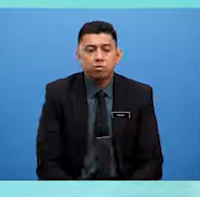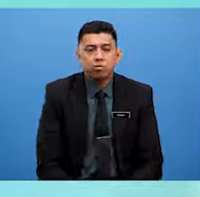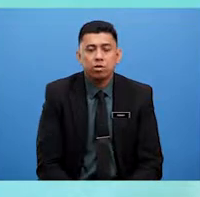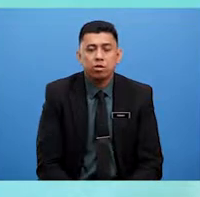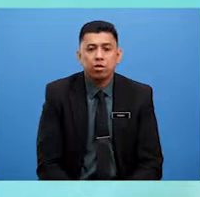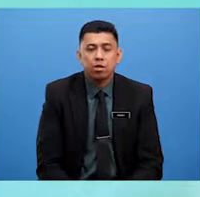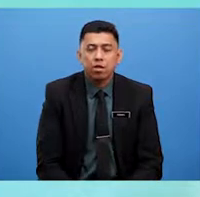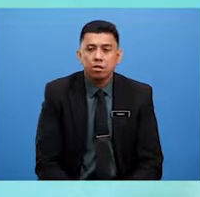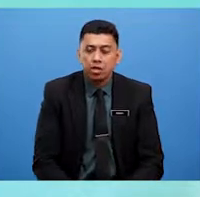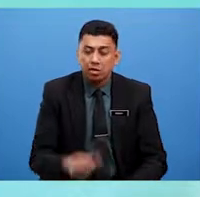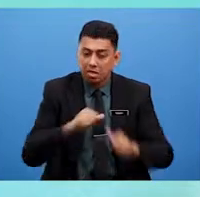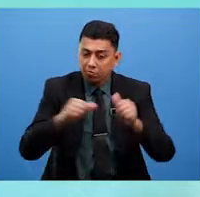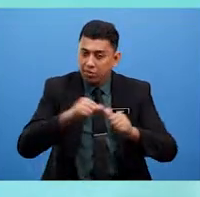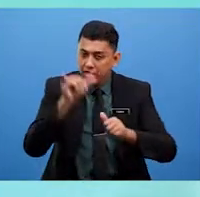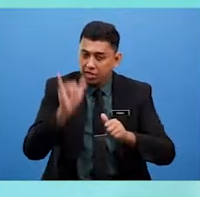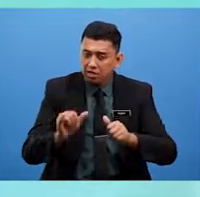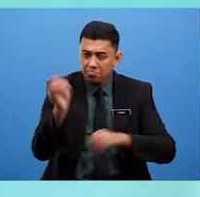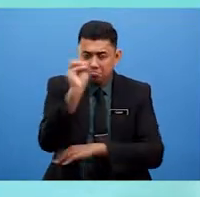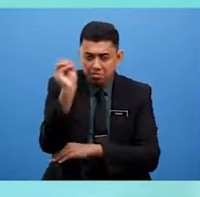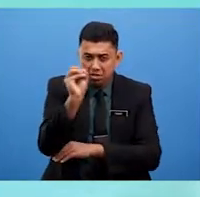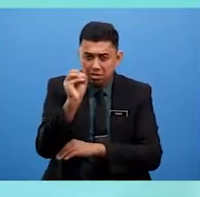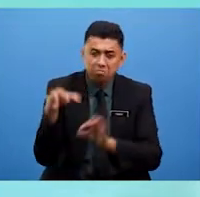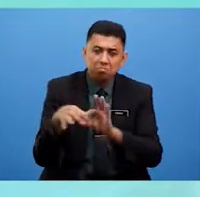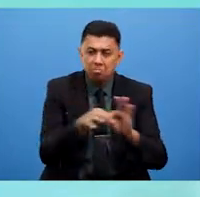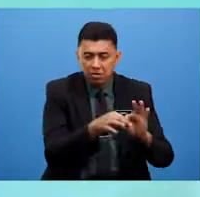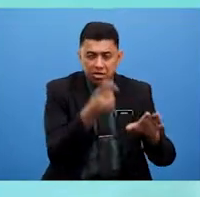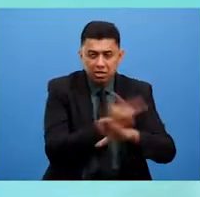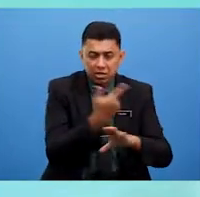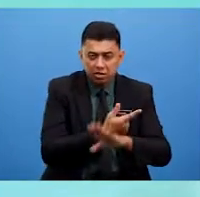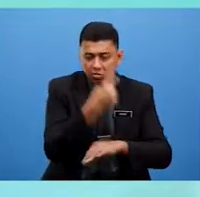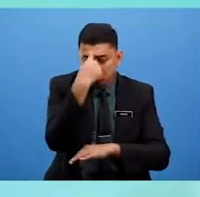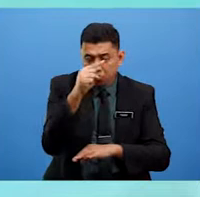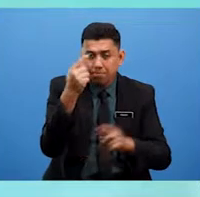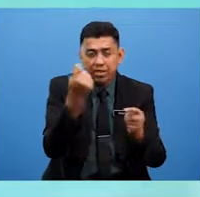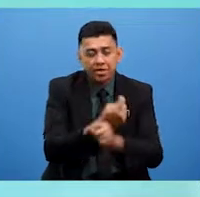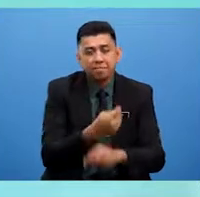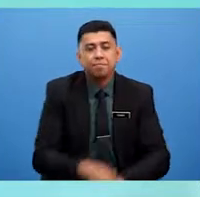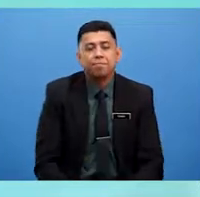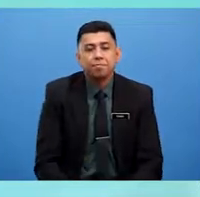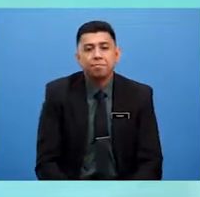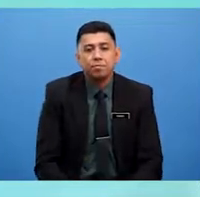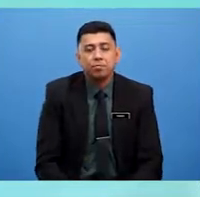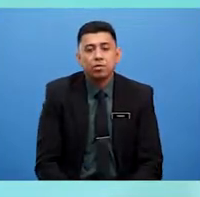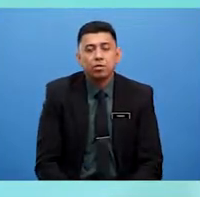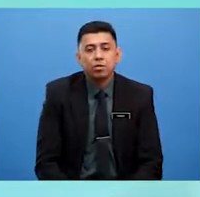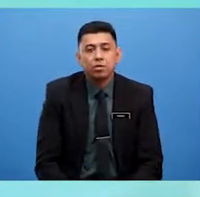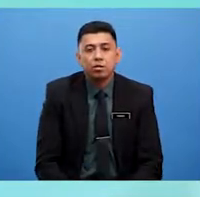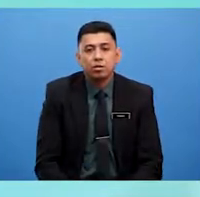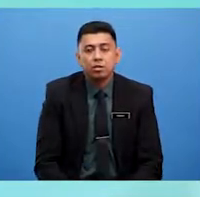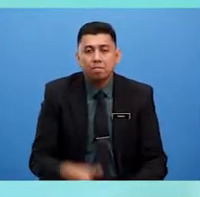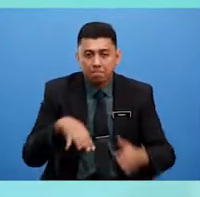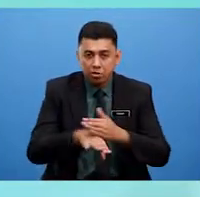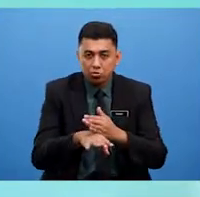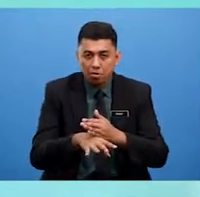transisi mengutamakan aktiviti yang tiada kaitan dengan latihan untuk pertandingan. Fasa ini merangkumi